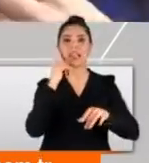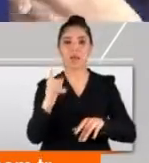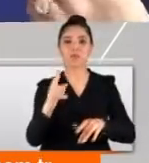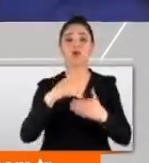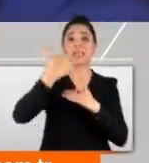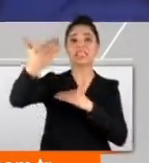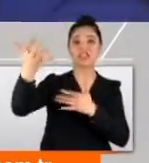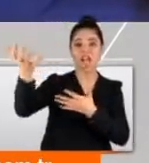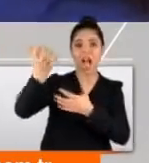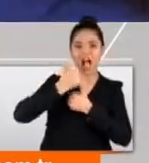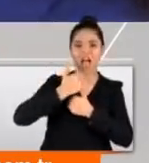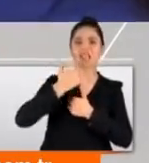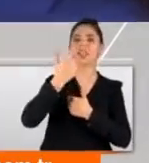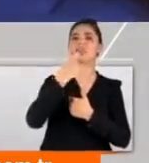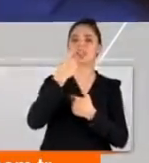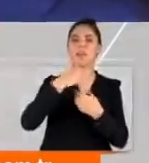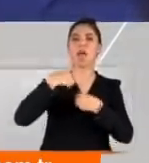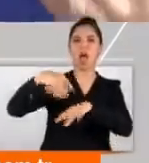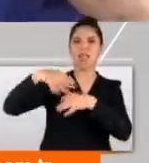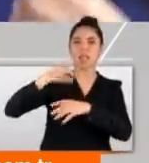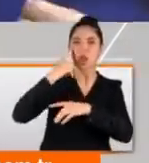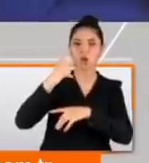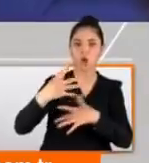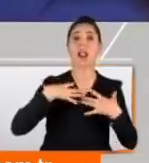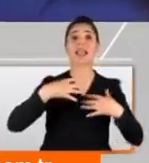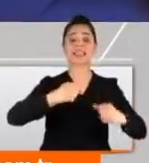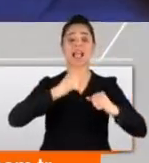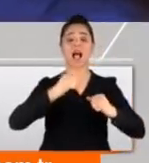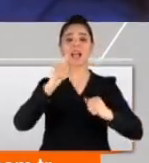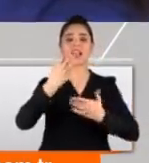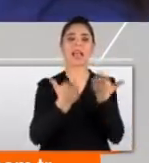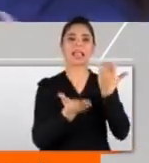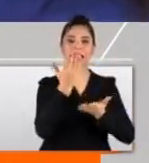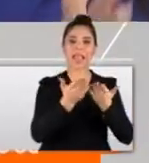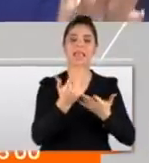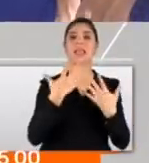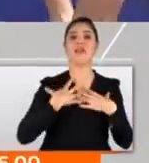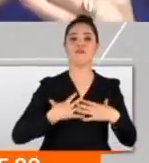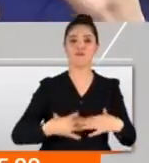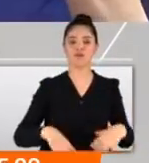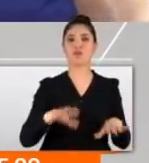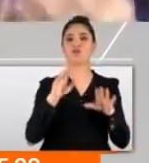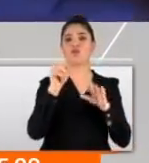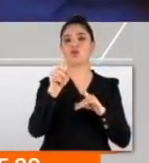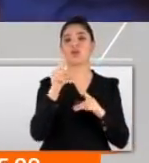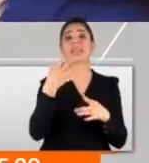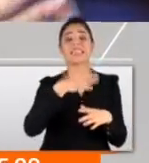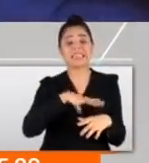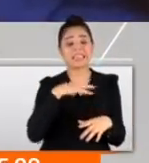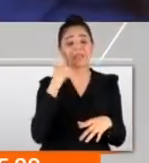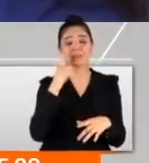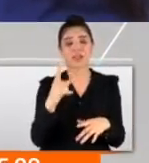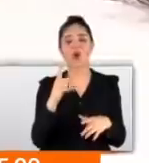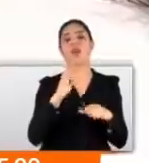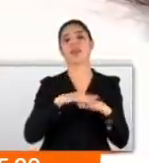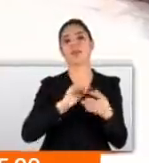almış olduğumuz ağır metalleri, toksinleri atarak sağlıklı bir şekilde, dengeli bir şekilde vücudumuzu istediğimiz